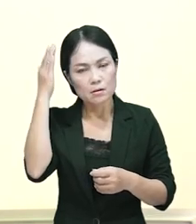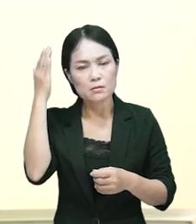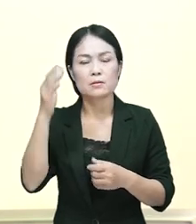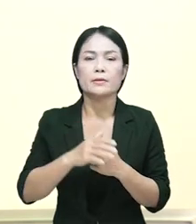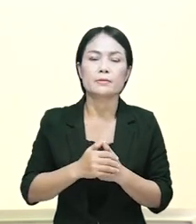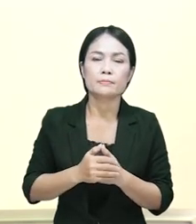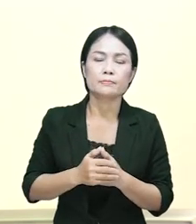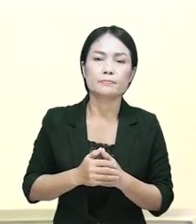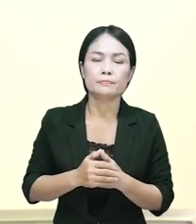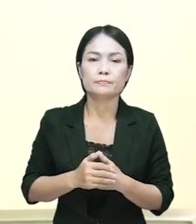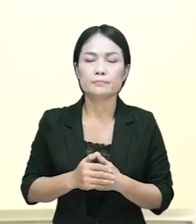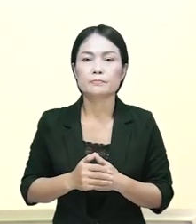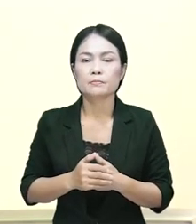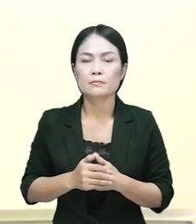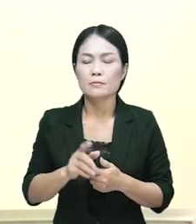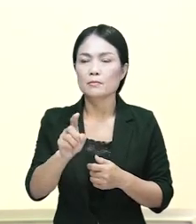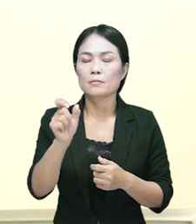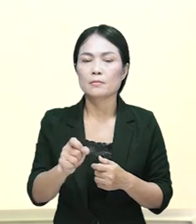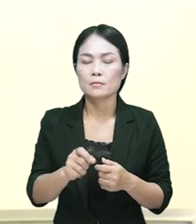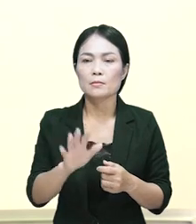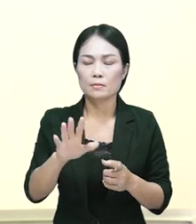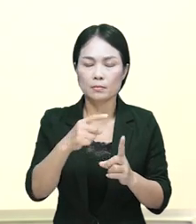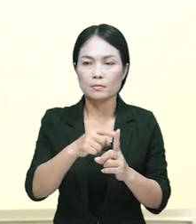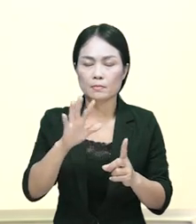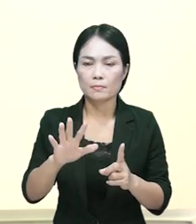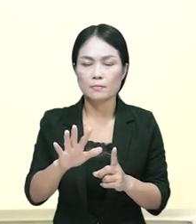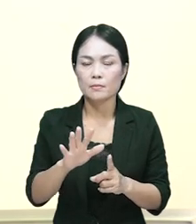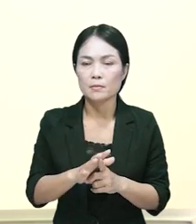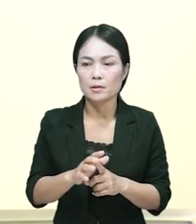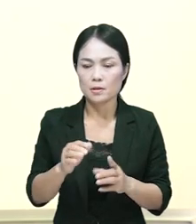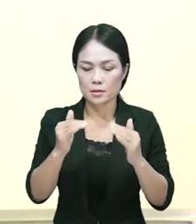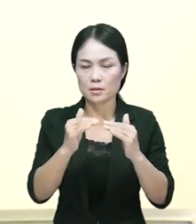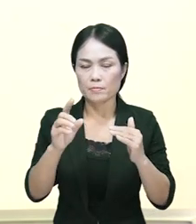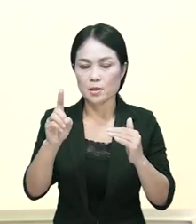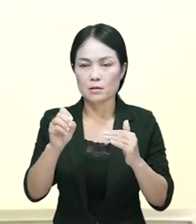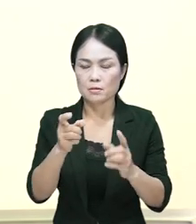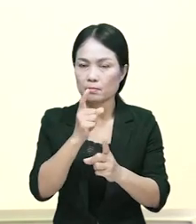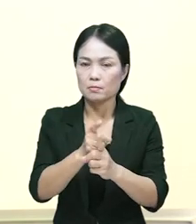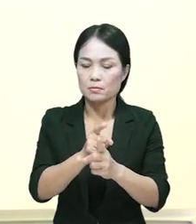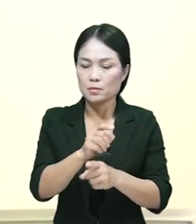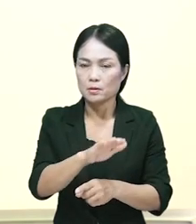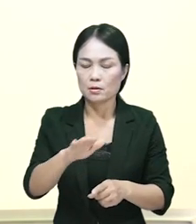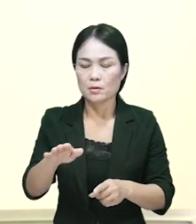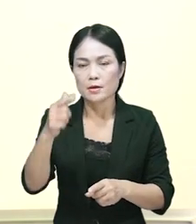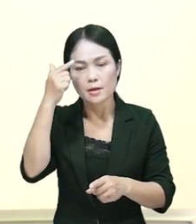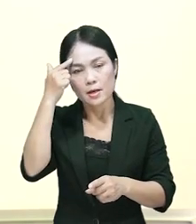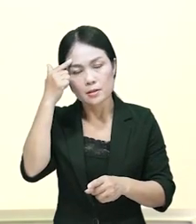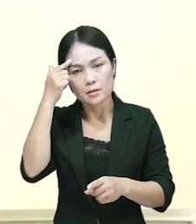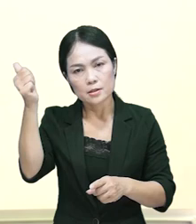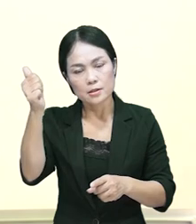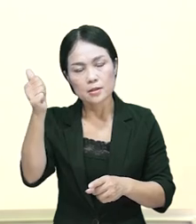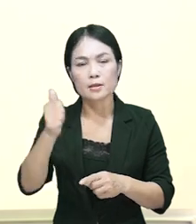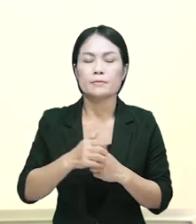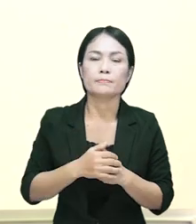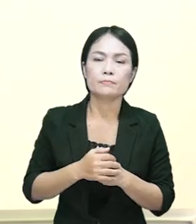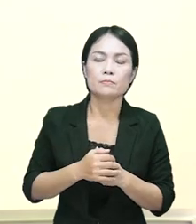ចាដល់ពេលម្នាក់ទៀតថា5បូក5បូក5ឃើញប៉ុន្មានកូន10ឆ្លាតនឹងត្រូវភ្លាមហ្មងថាអូយកូននឹងមិនដែរកូនឆ្លាតវាង